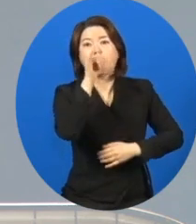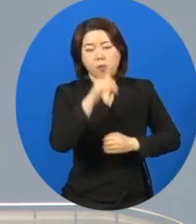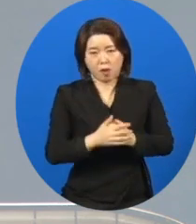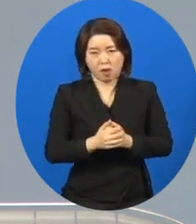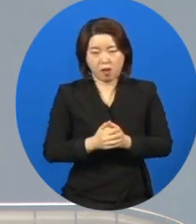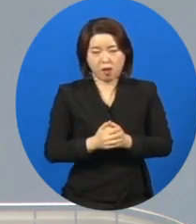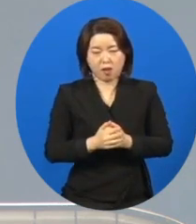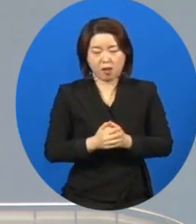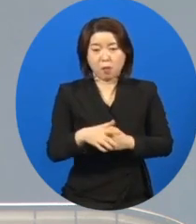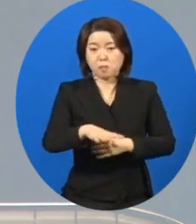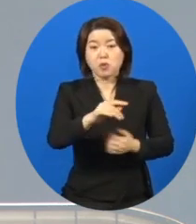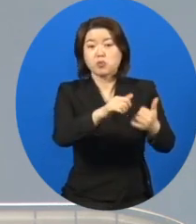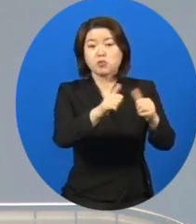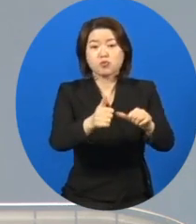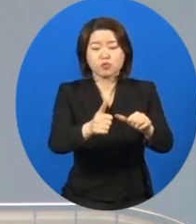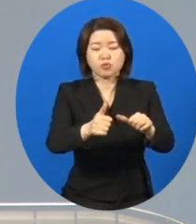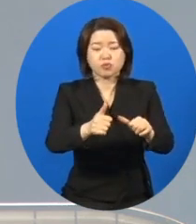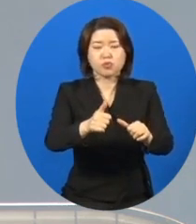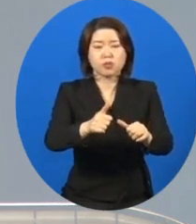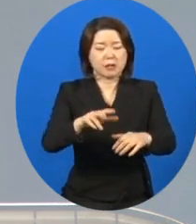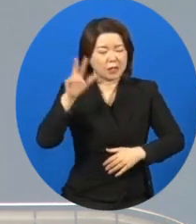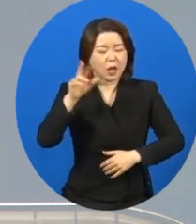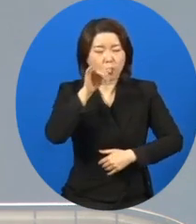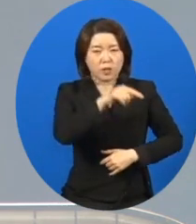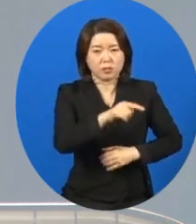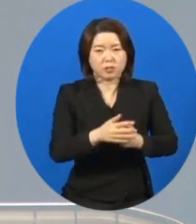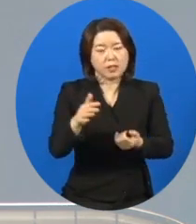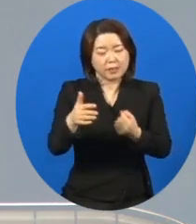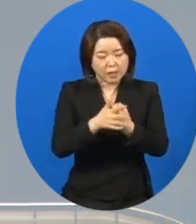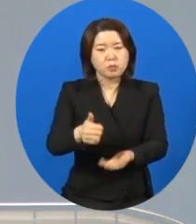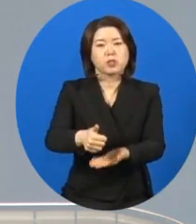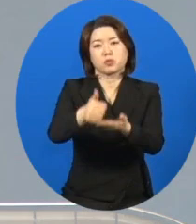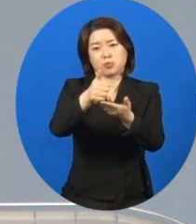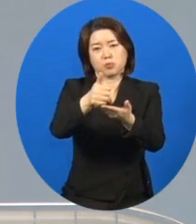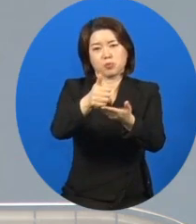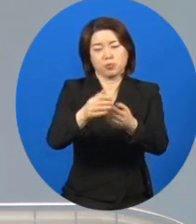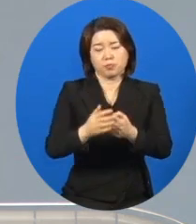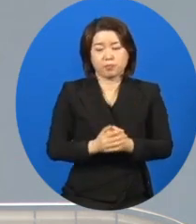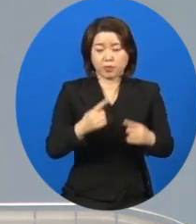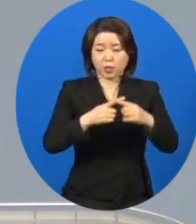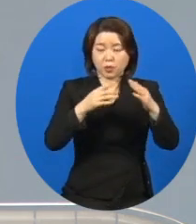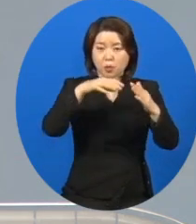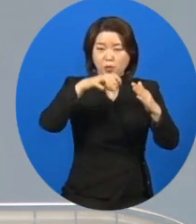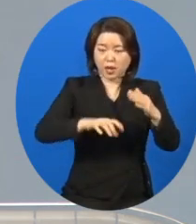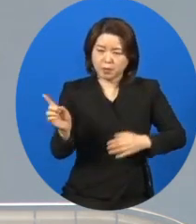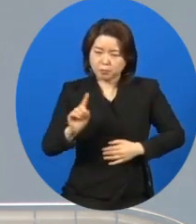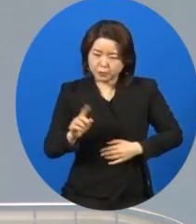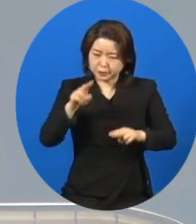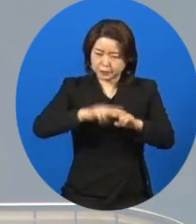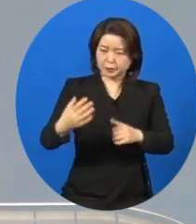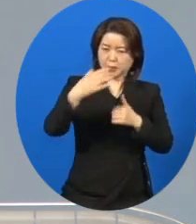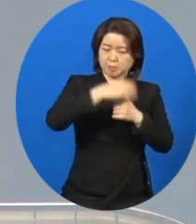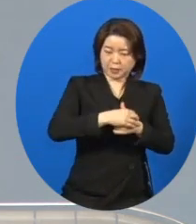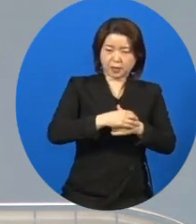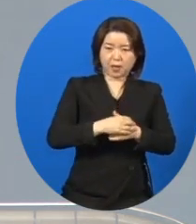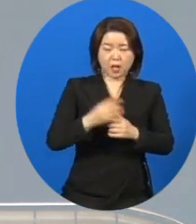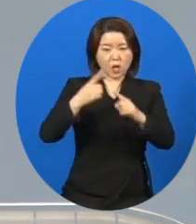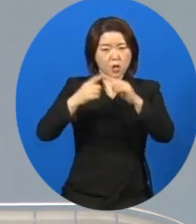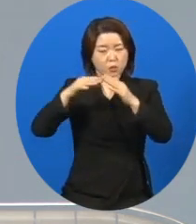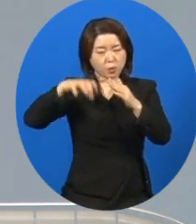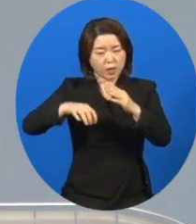그래서 존경하게 되는 교회 안에 직분을 맡았다, 교회의 지도자가